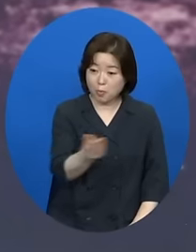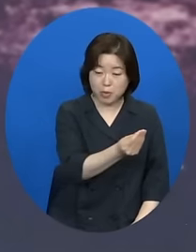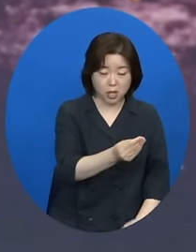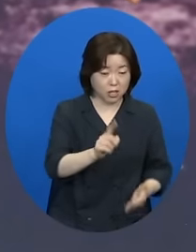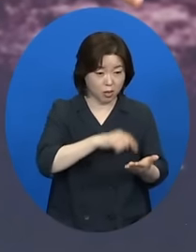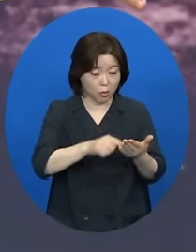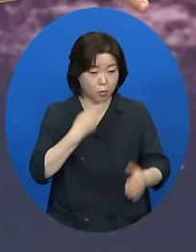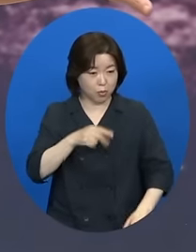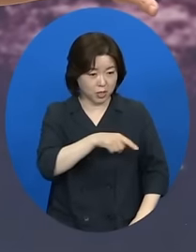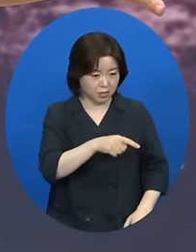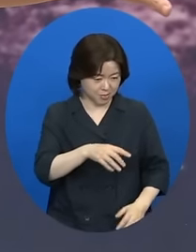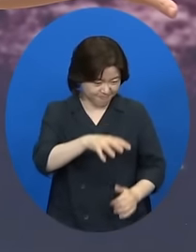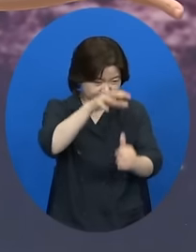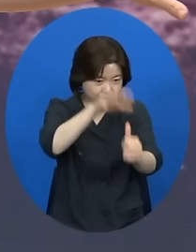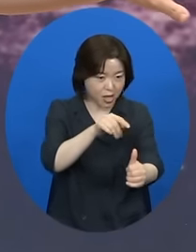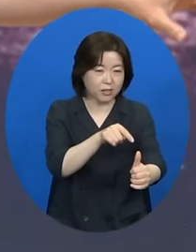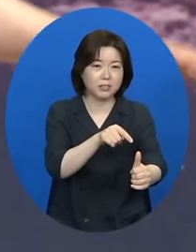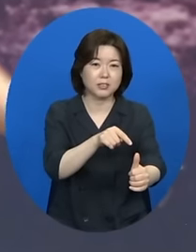이 감옥에 넣어버렸어요.